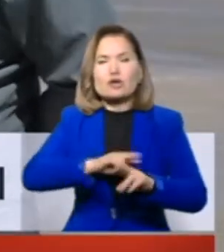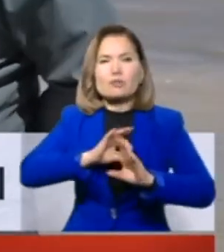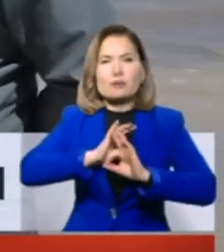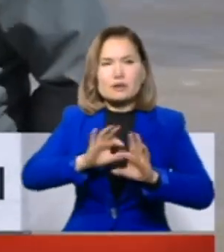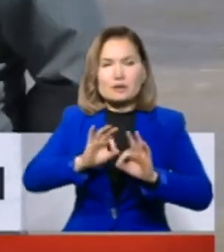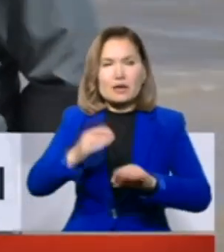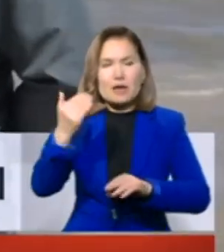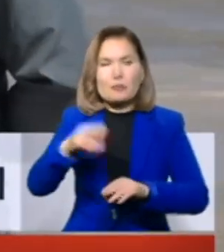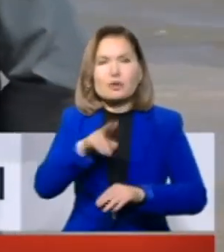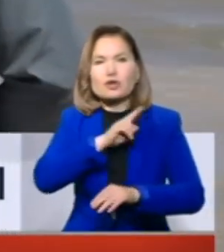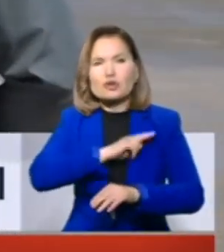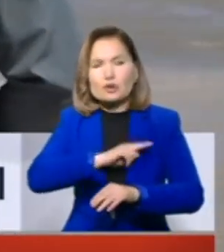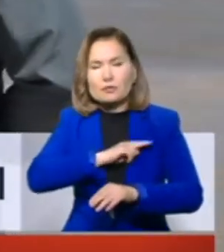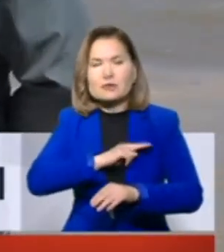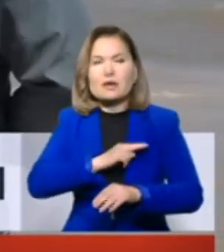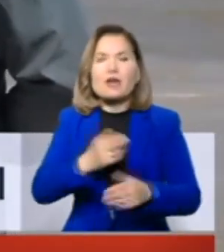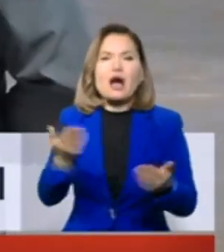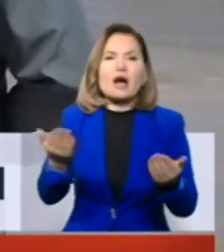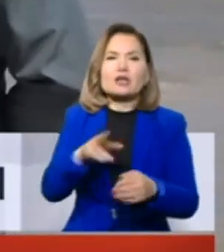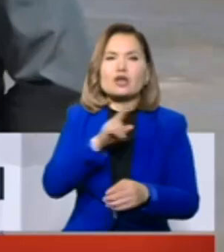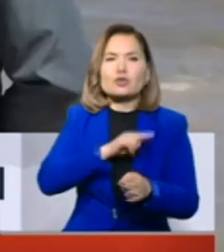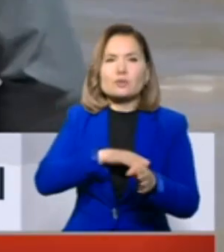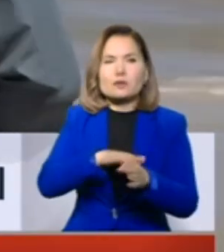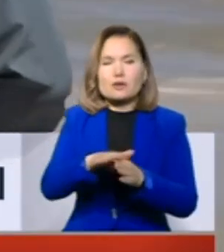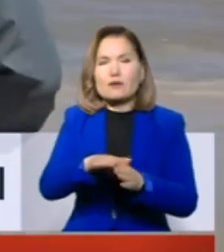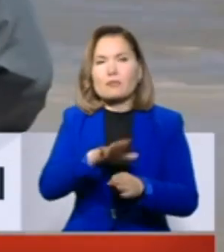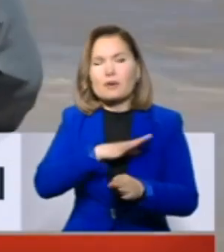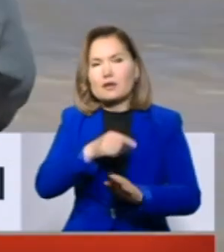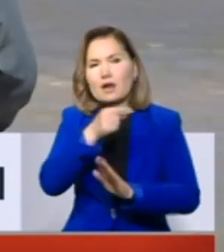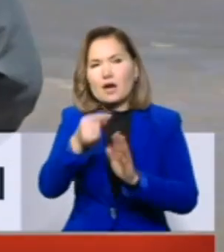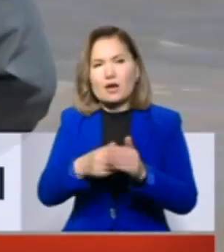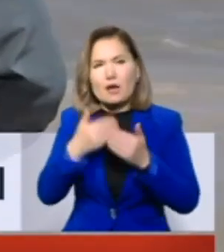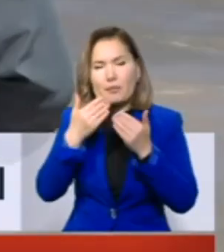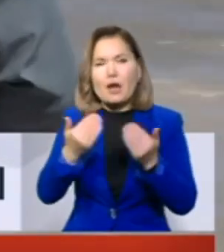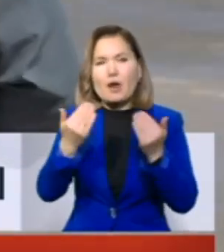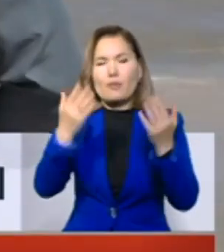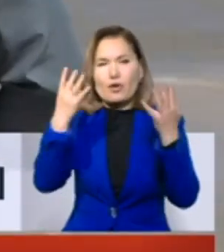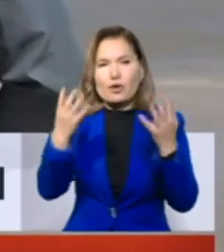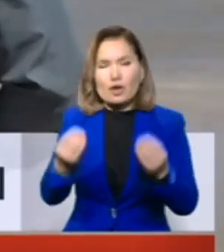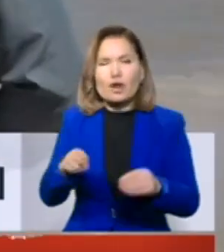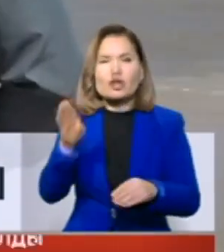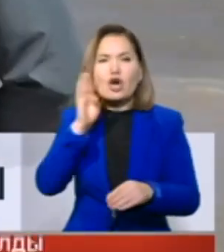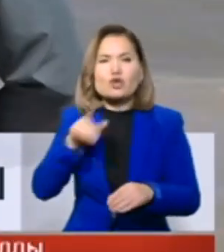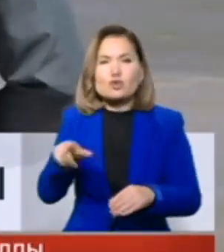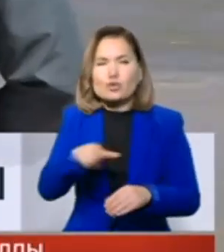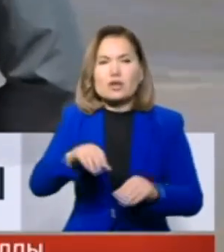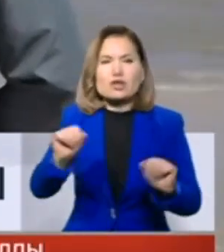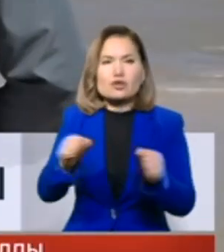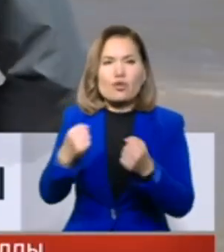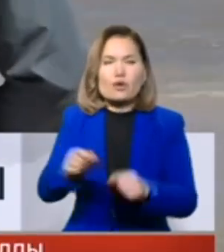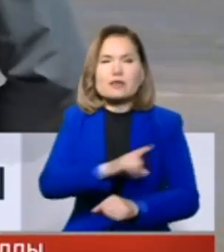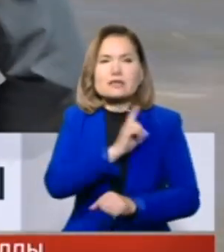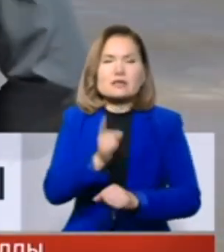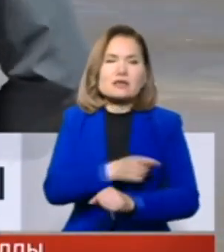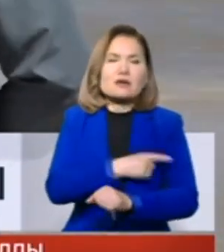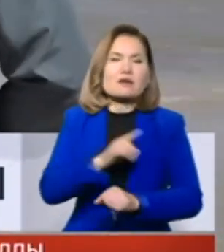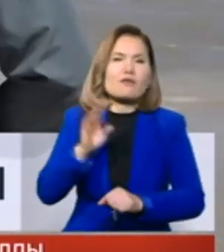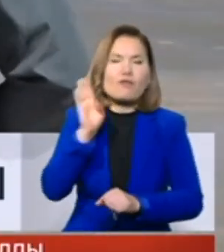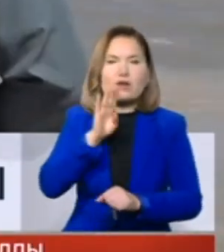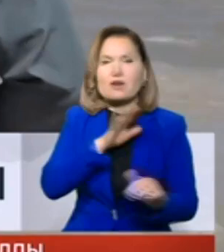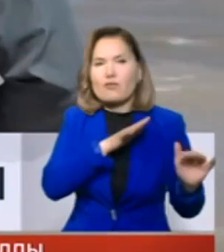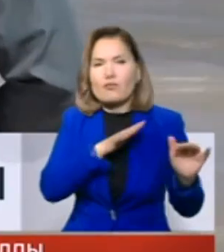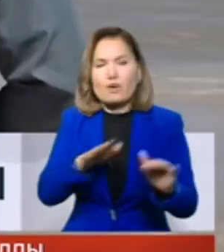мырза, қазіргі жағдайды баяндап кетсеңіз, қандай жұмыстар атқарылып жатыр? Қайырлы күн. Мына енді бүгін таңда өздеріңіз көріп отырсыздар, ауа райының қолайсызына байланысты